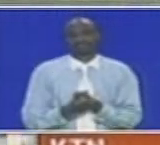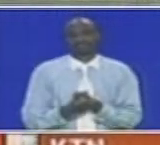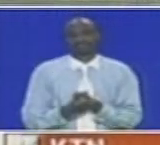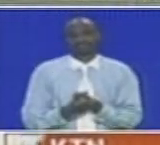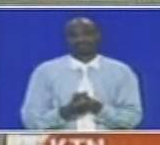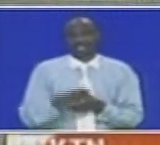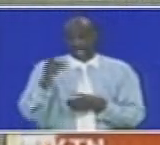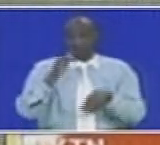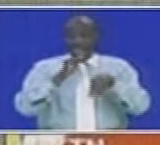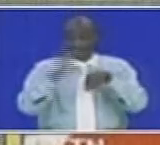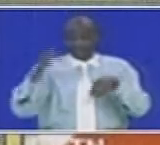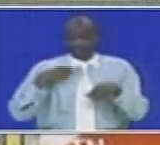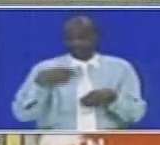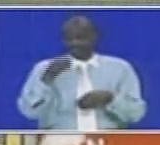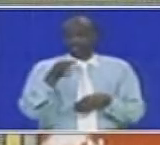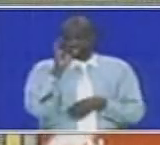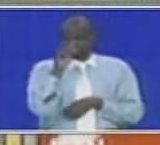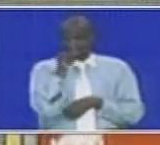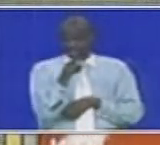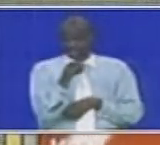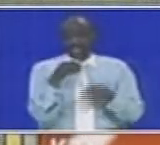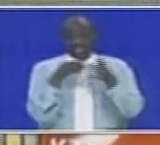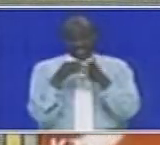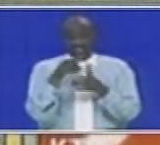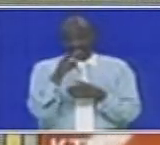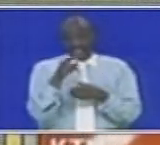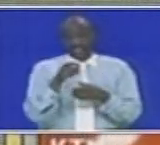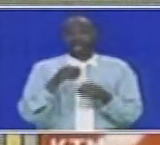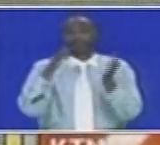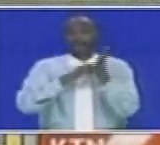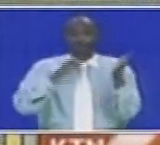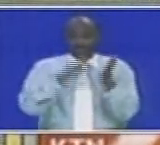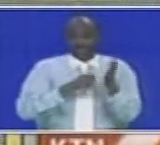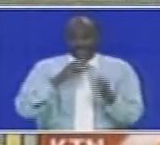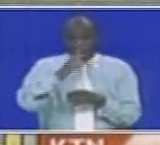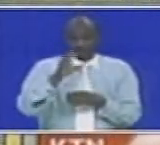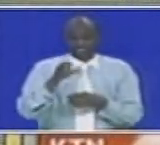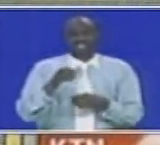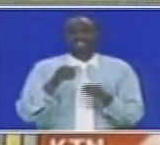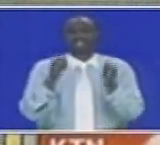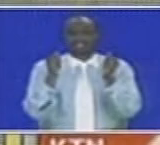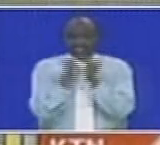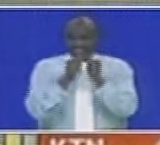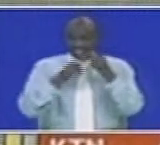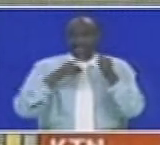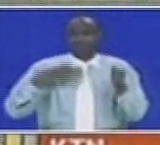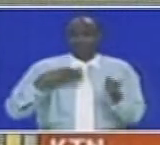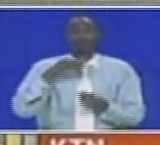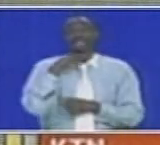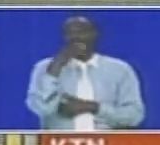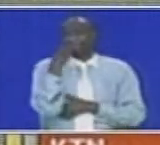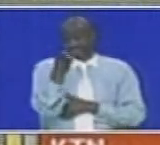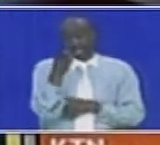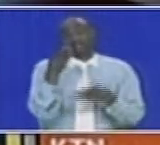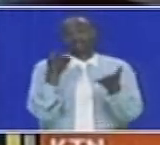Athari na maafa ya pombe hiyo haramu pia imedhihirika katika kaunti ya Makueni, ambapo jumla ya watu 16 wameripotiwa kufariki kufikia